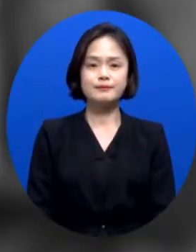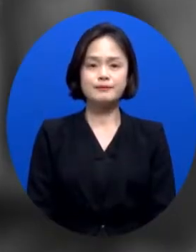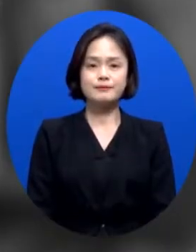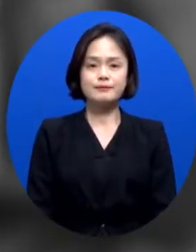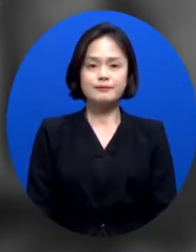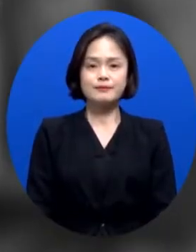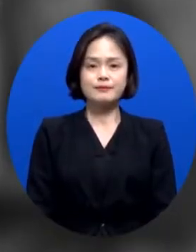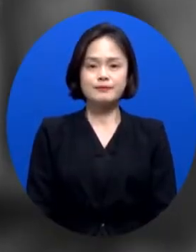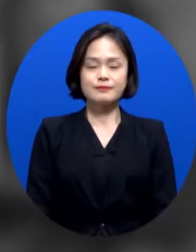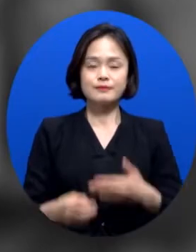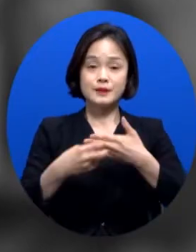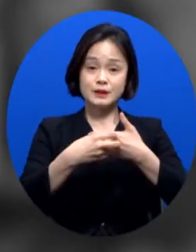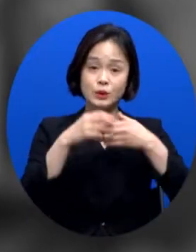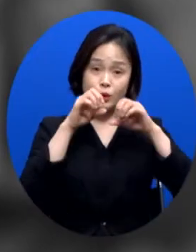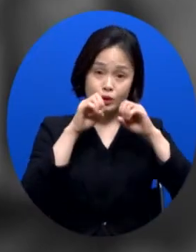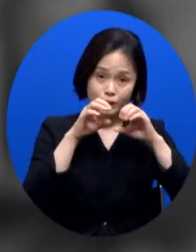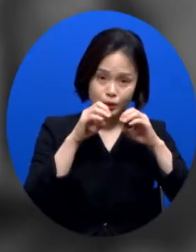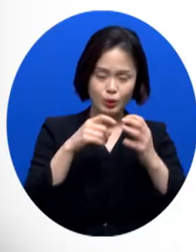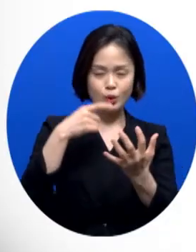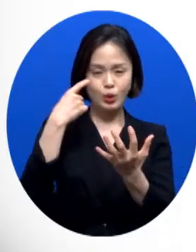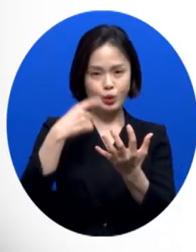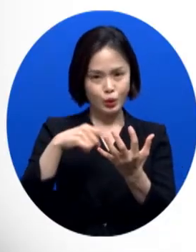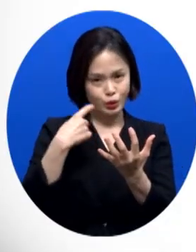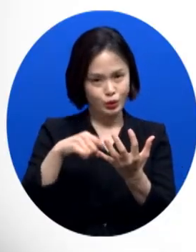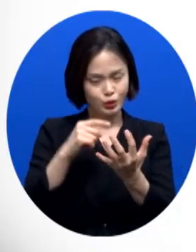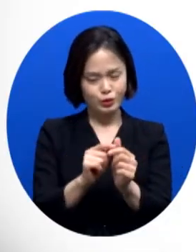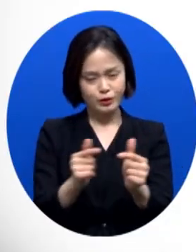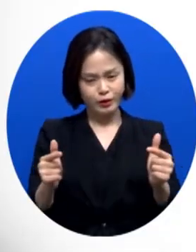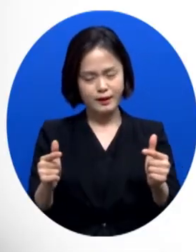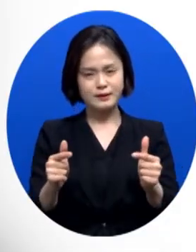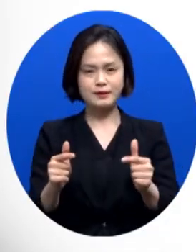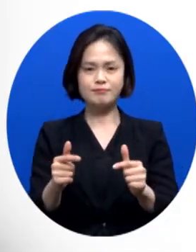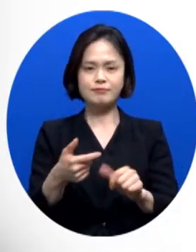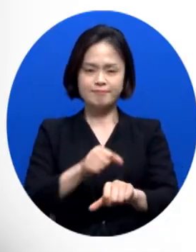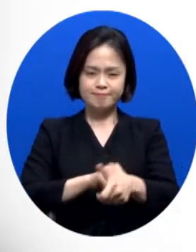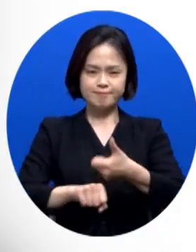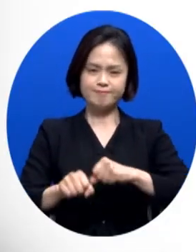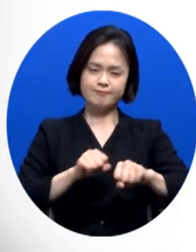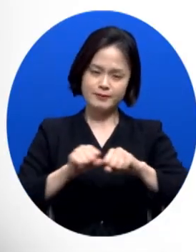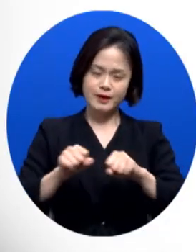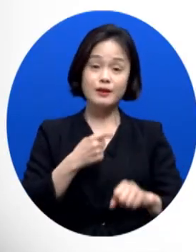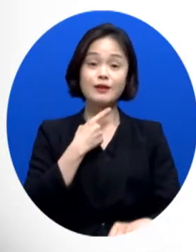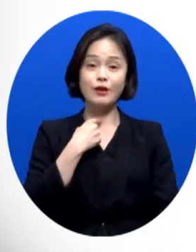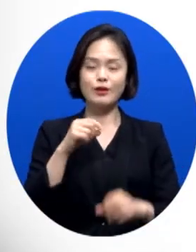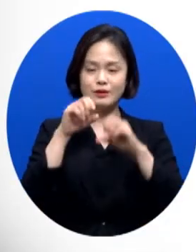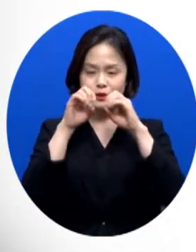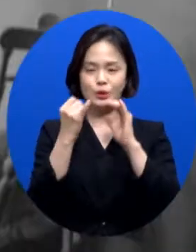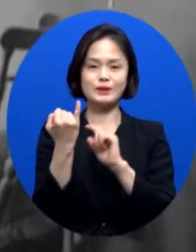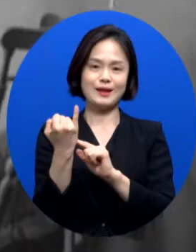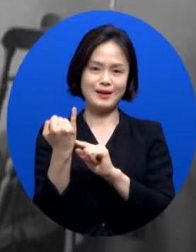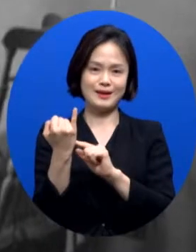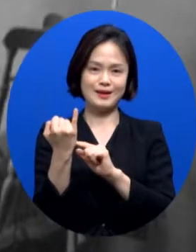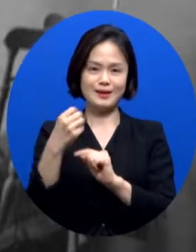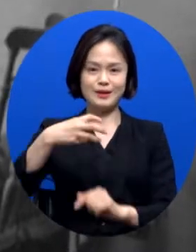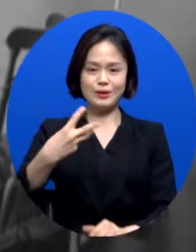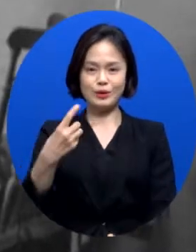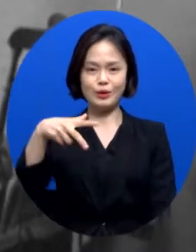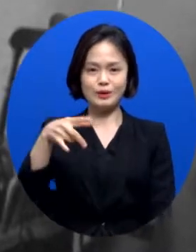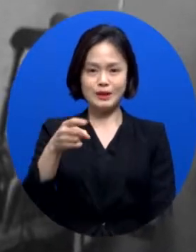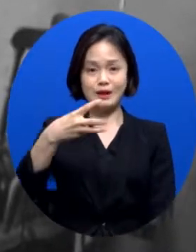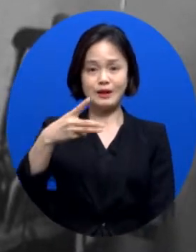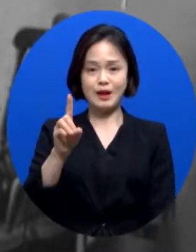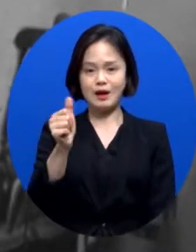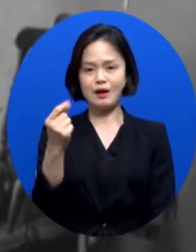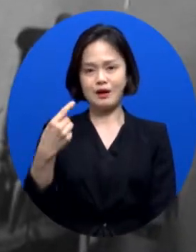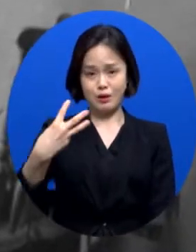의료 선교와 교육 운동에 앞장서며 131년 전 조선 땅을 밟은 로제타홀 선교사. 남편과 어린 딸의